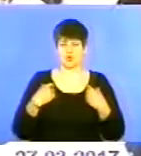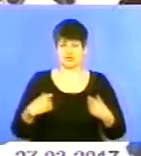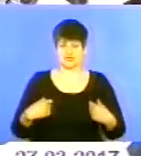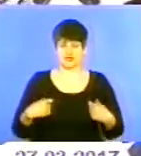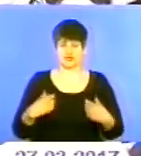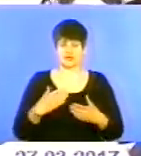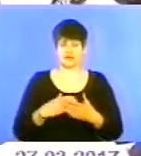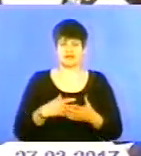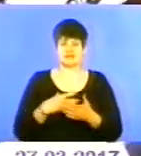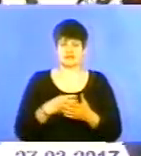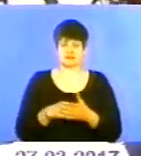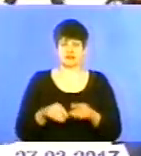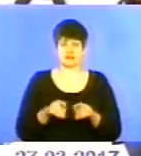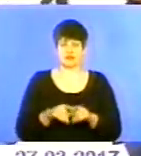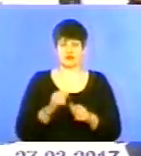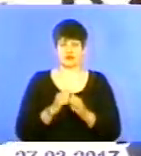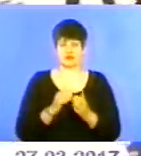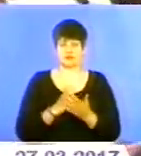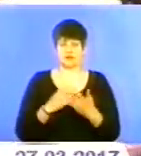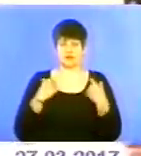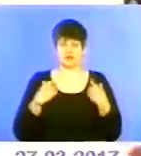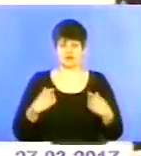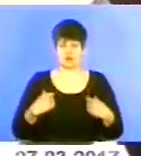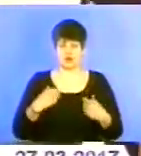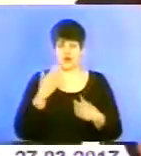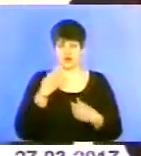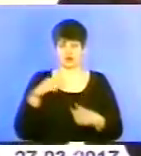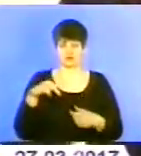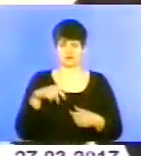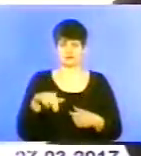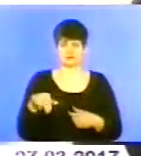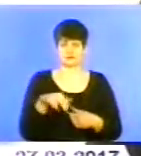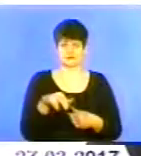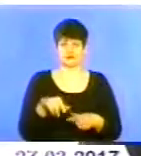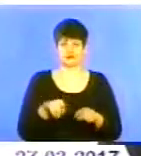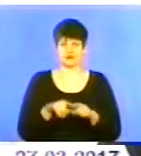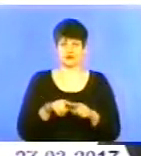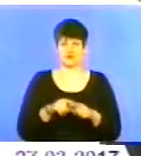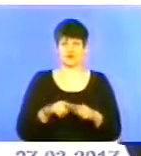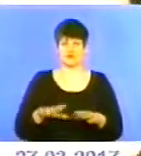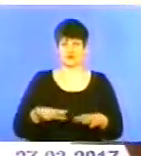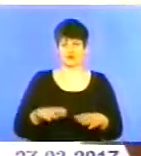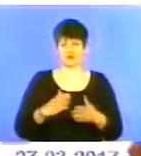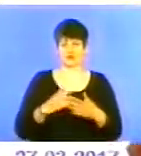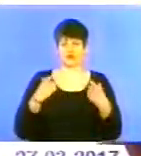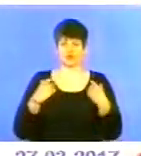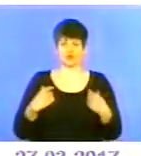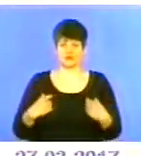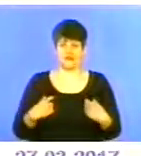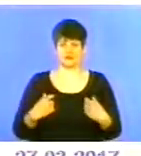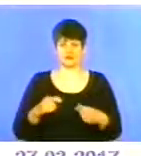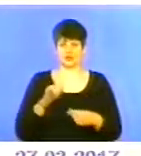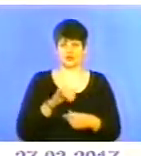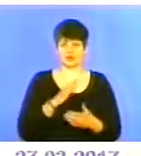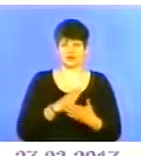так само, як і кожен з патрульних має рюкзак, коли ходить в пішому. Так само наш коник має рюкзак. В рюкзаку знаходяться